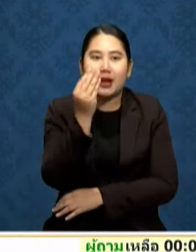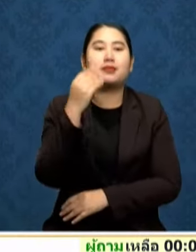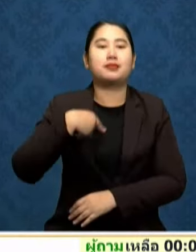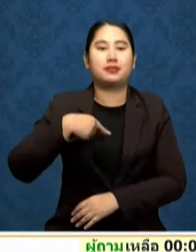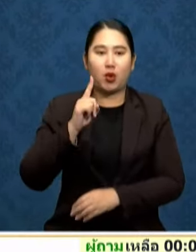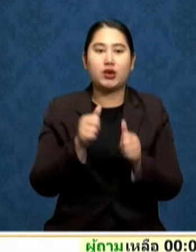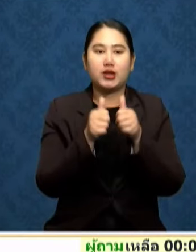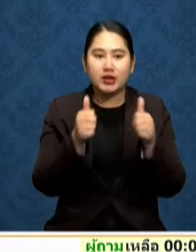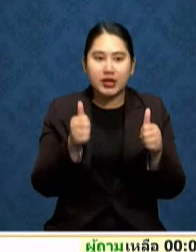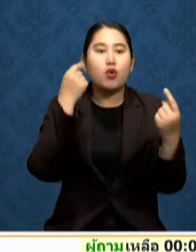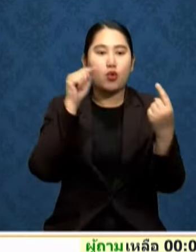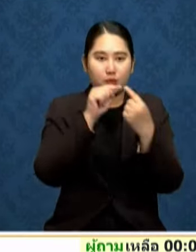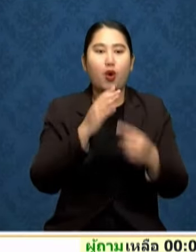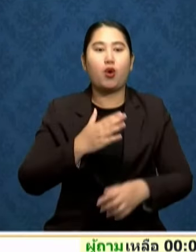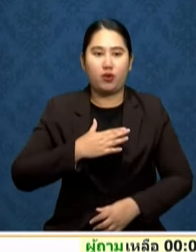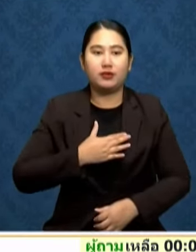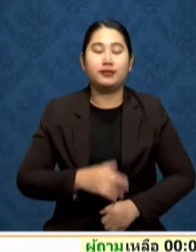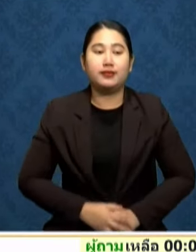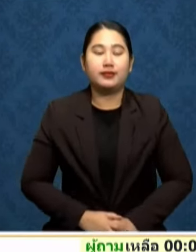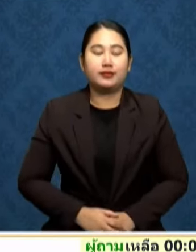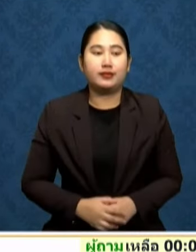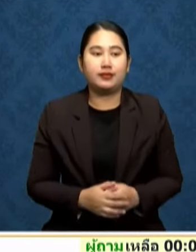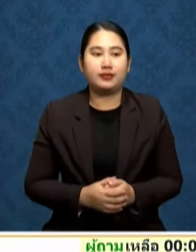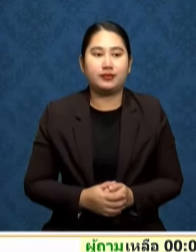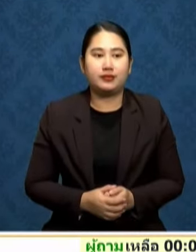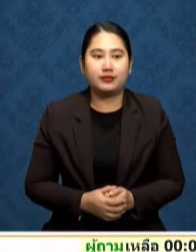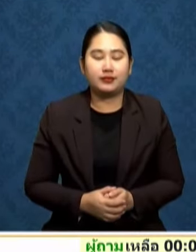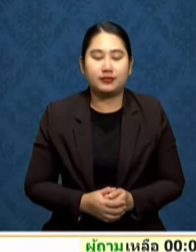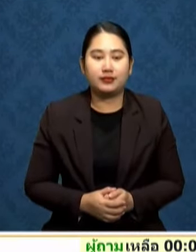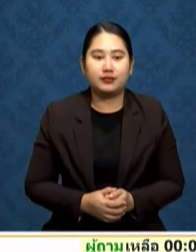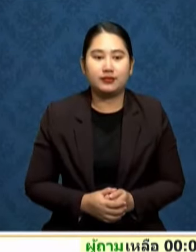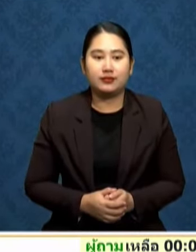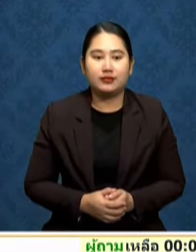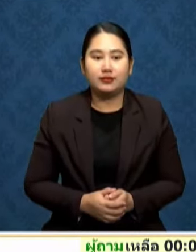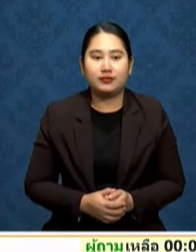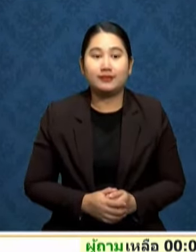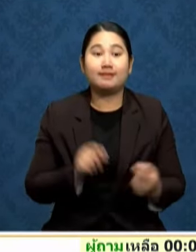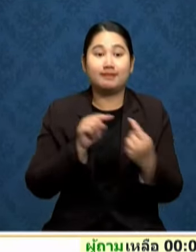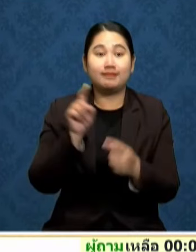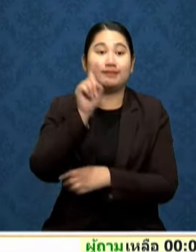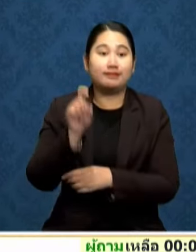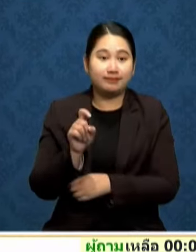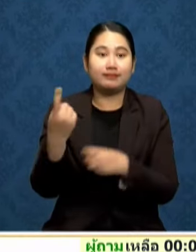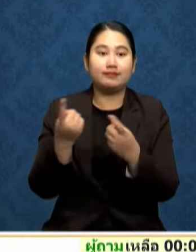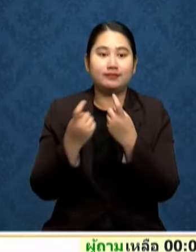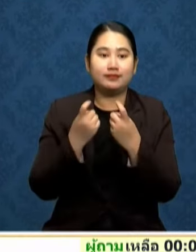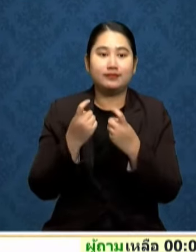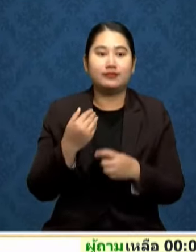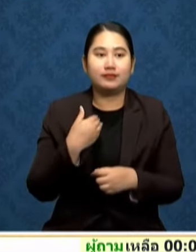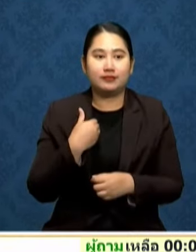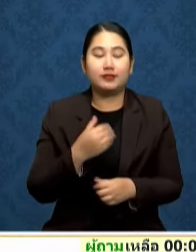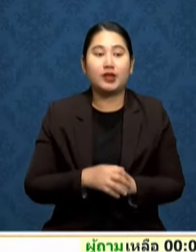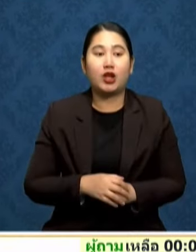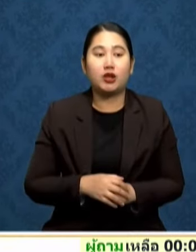นั่นคือวัตถุประสงค์ของเรานะครับในเรื่องของข้อสงสัยนะครับที่ท่านส